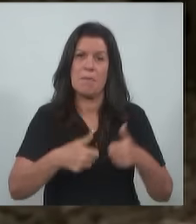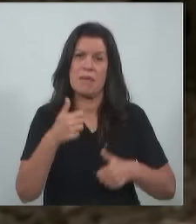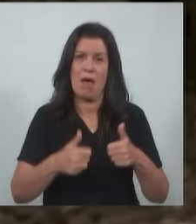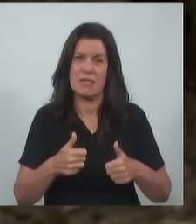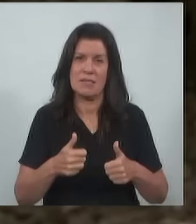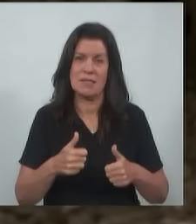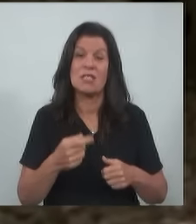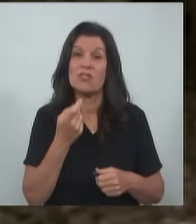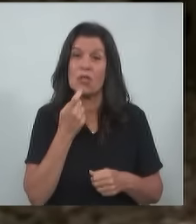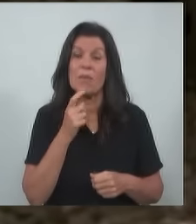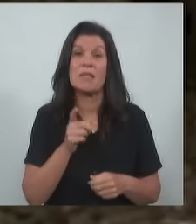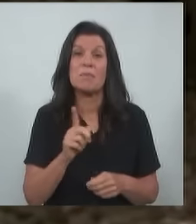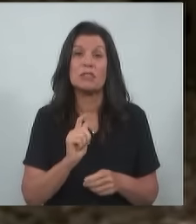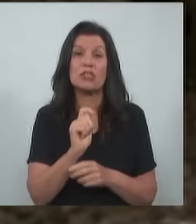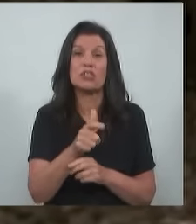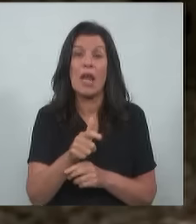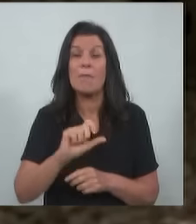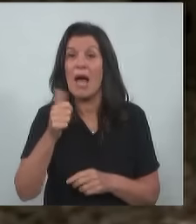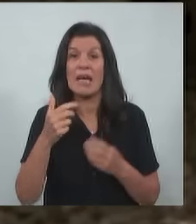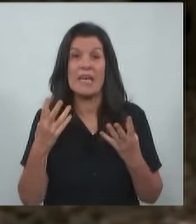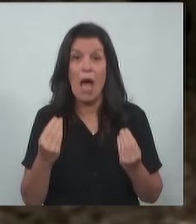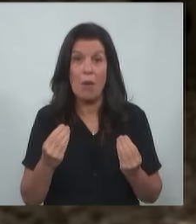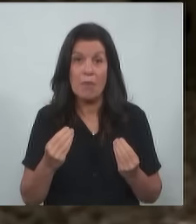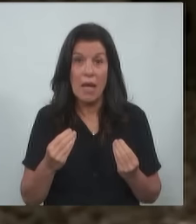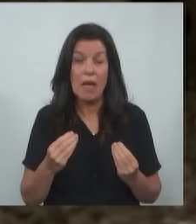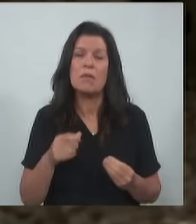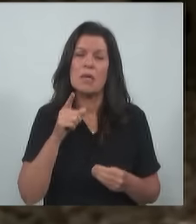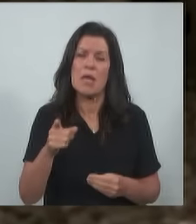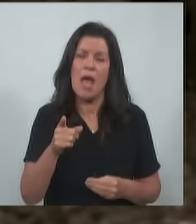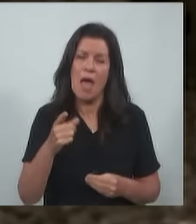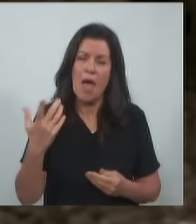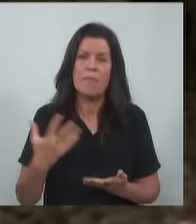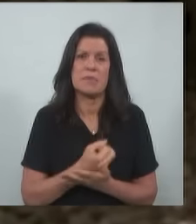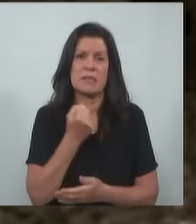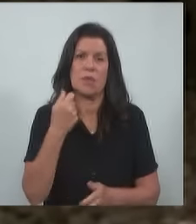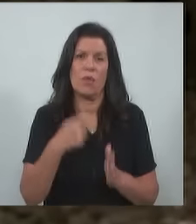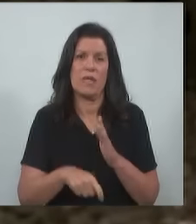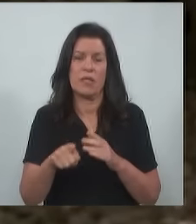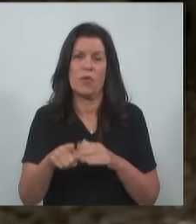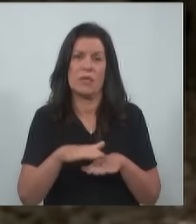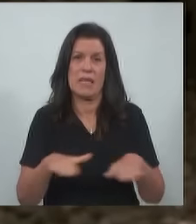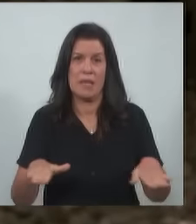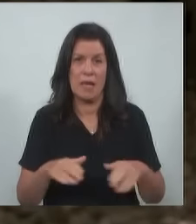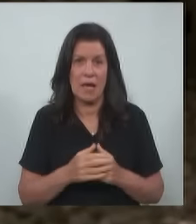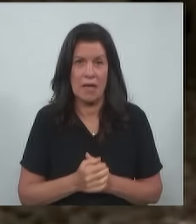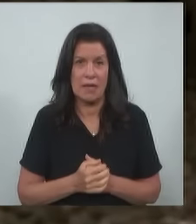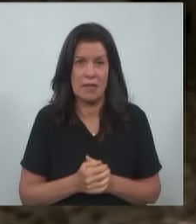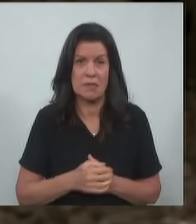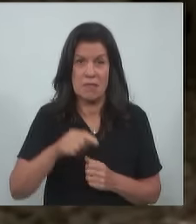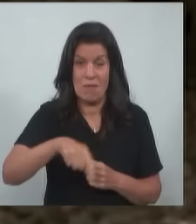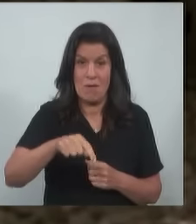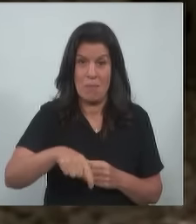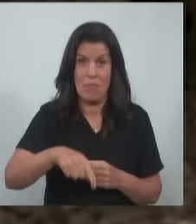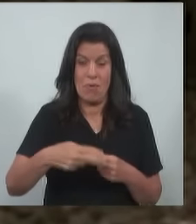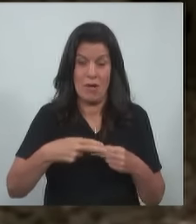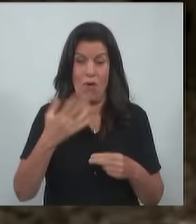שבה מי שיזכו בקרקע הם הקונים שיציעו תמורתה את הסכום הכי גבוה למנהל עצמו. וכאן על שפת הכנרת נדמה שאין גבול